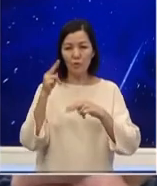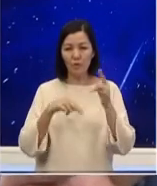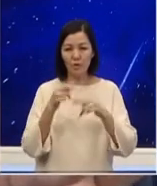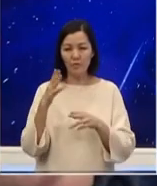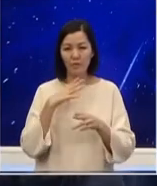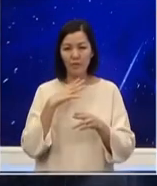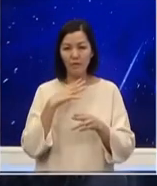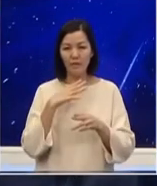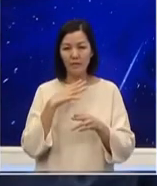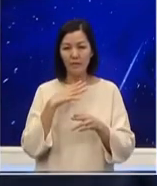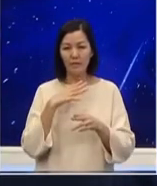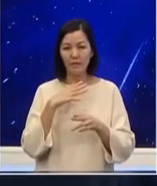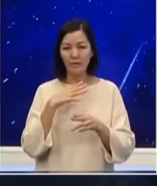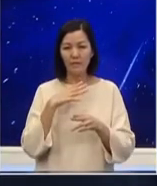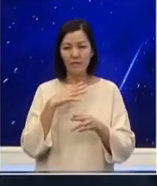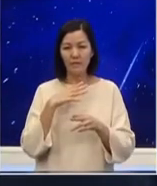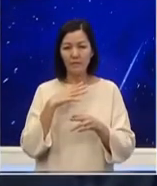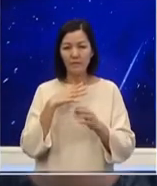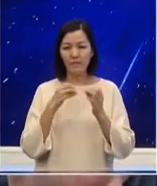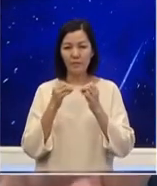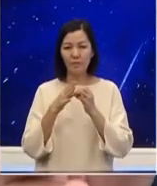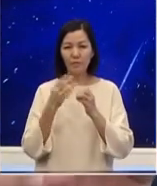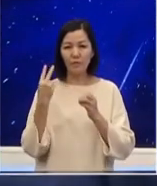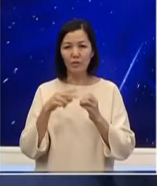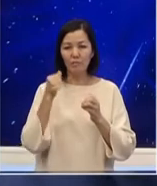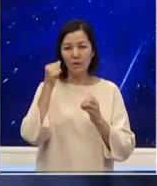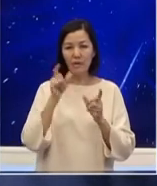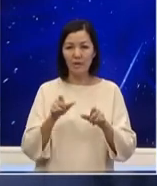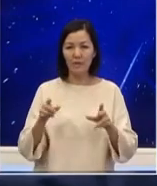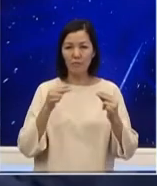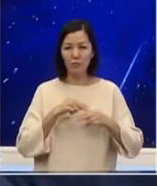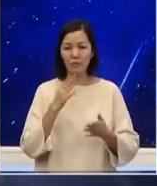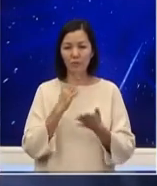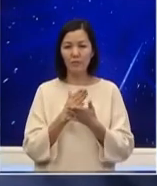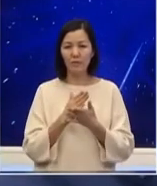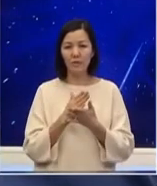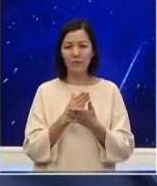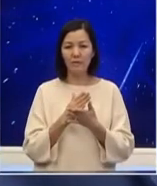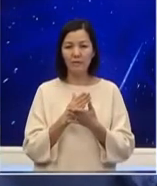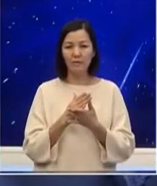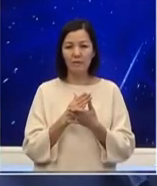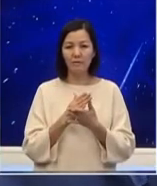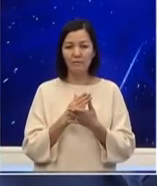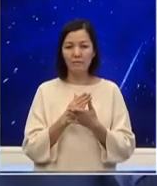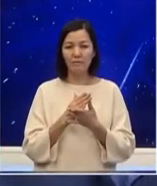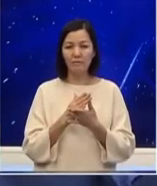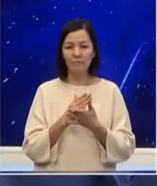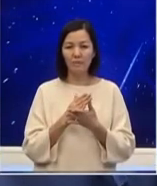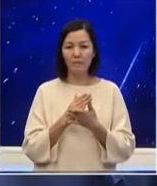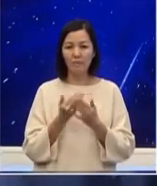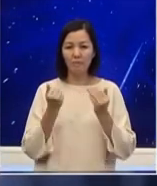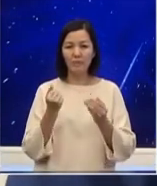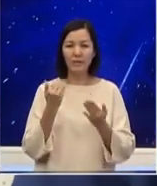атыр. Сол жағында 15-20 адам жұмыс істеп атыр. Мына жерде бетонда жүрген